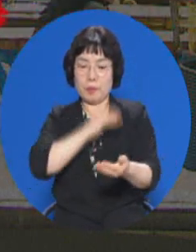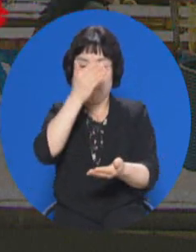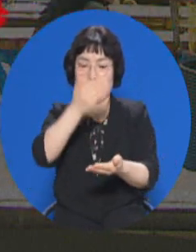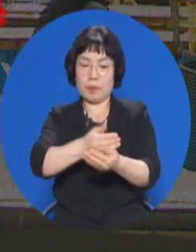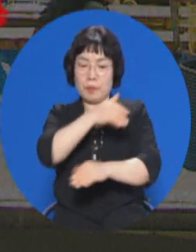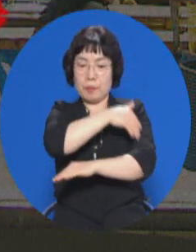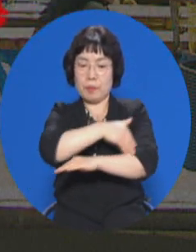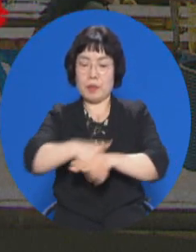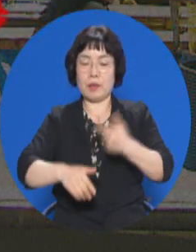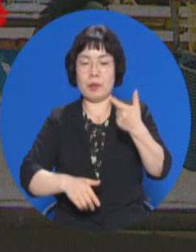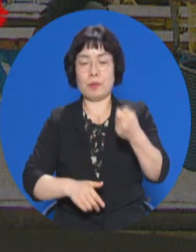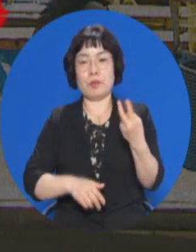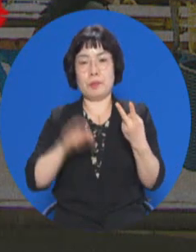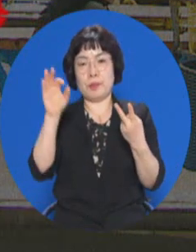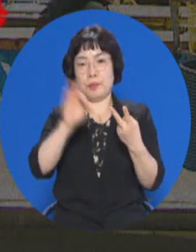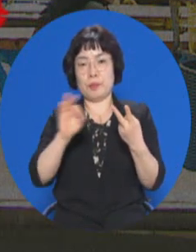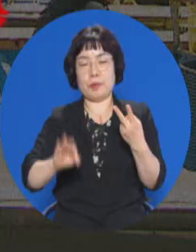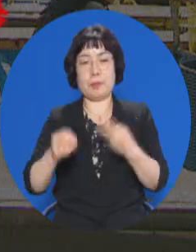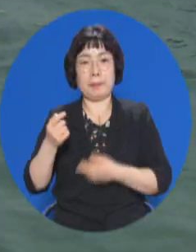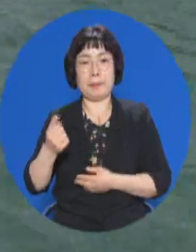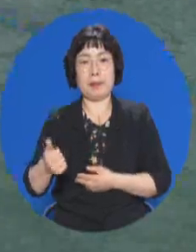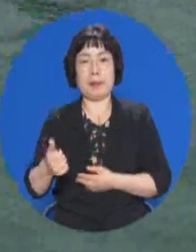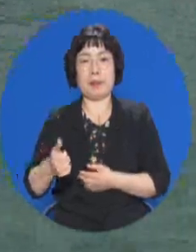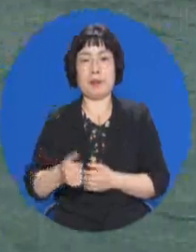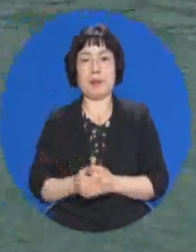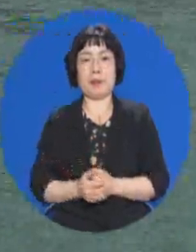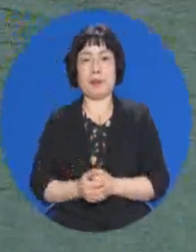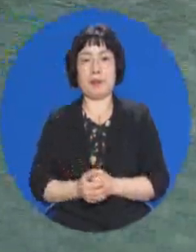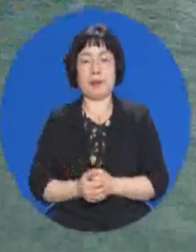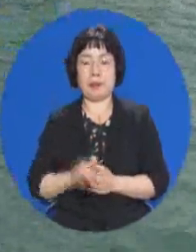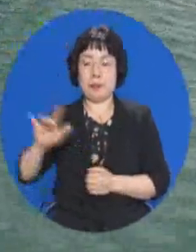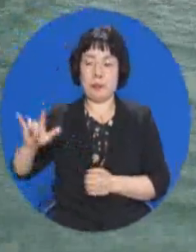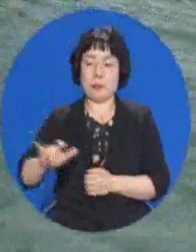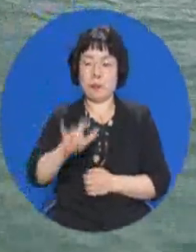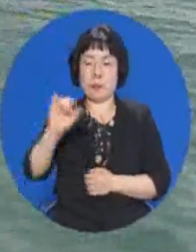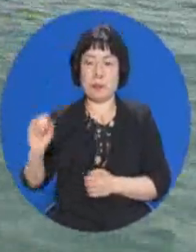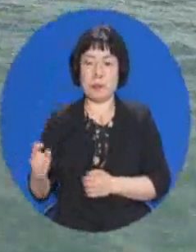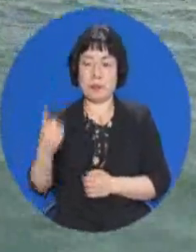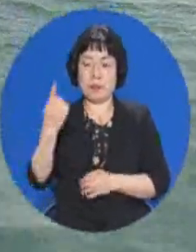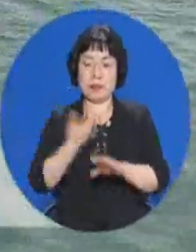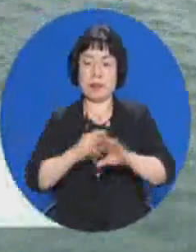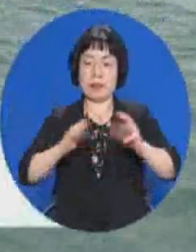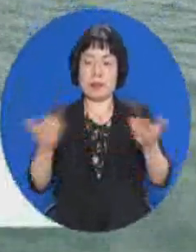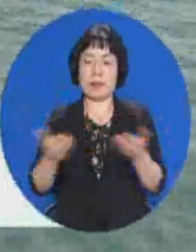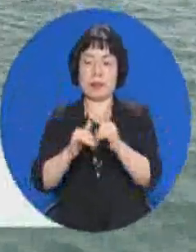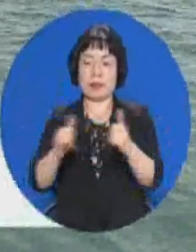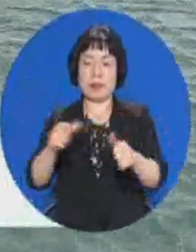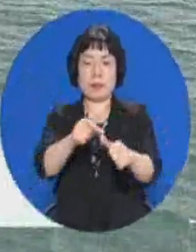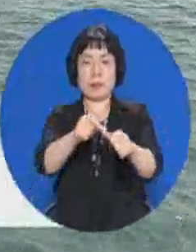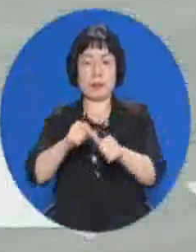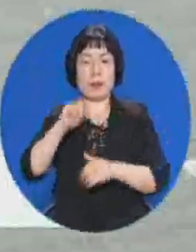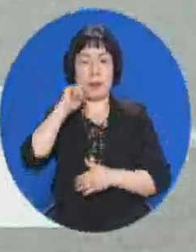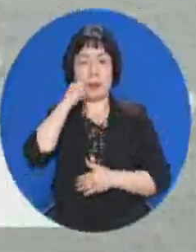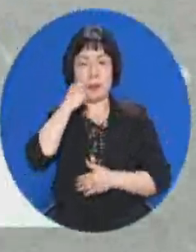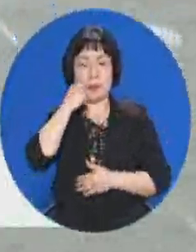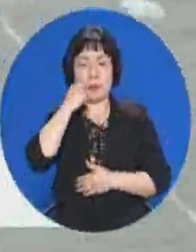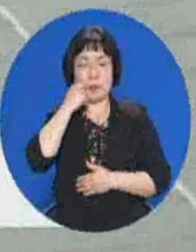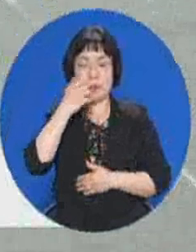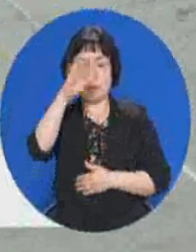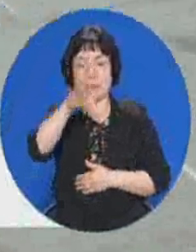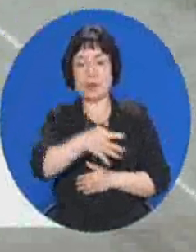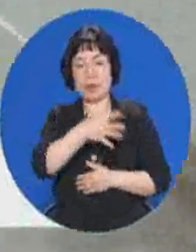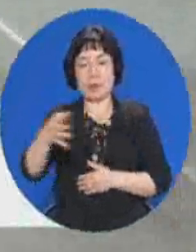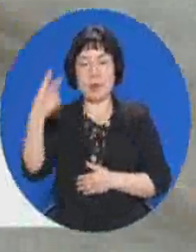계획량의 62%에 그치고 있습니다. 코로나19 여파로 외국인 노동자 수급도 쉽지 않아 김빨